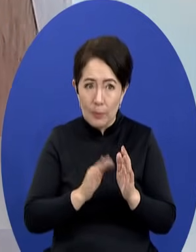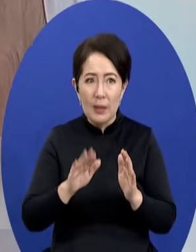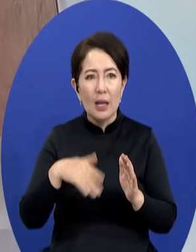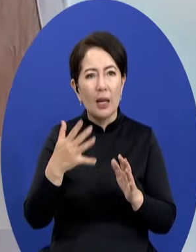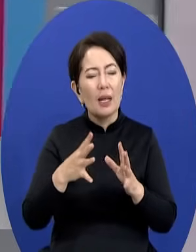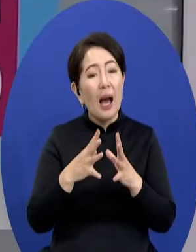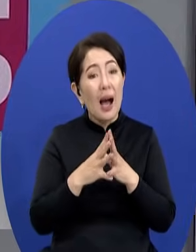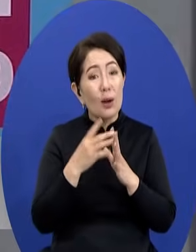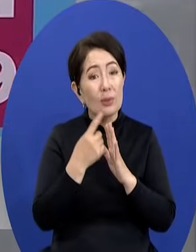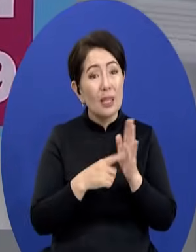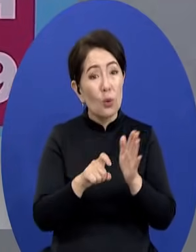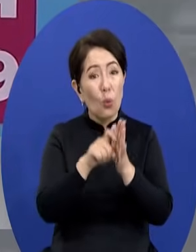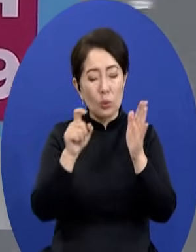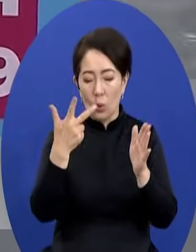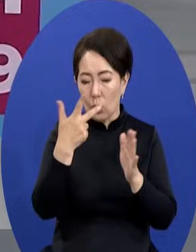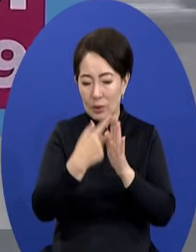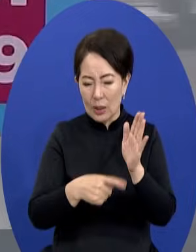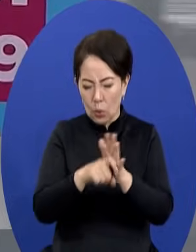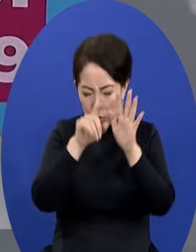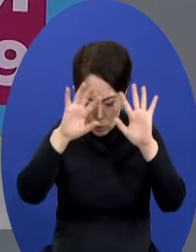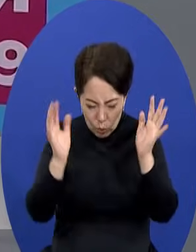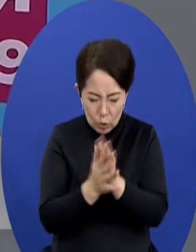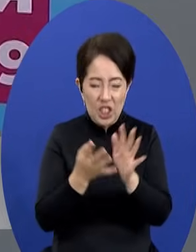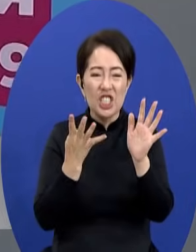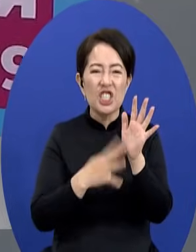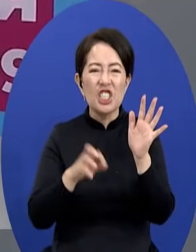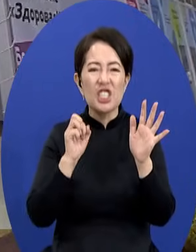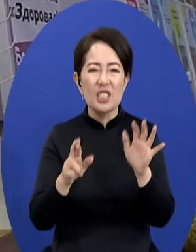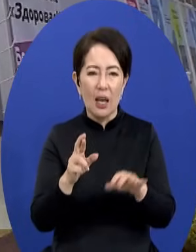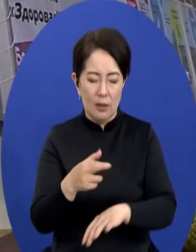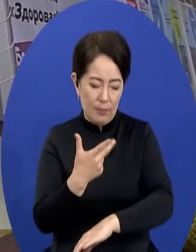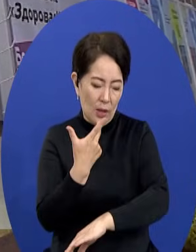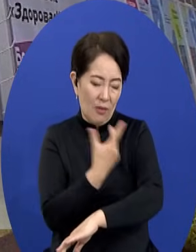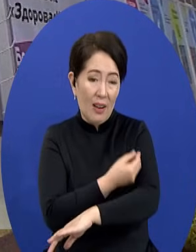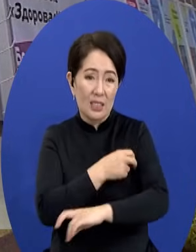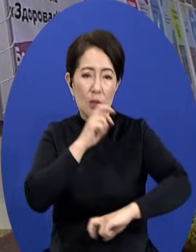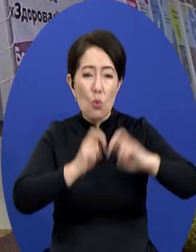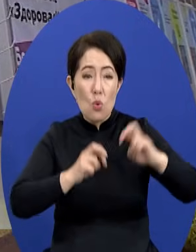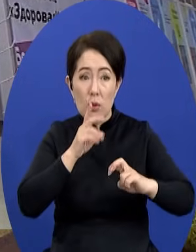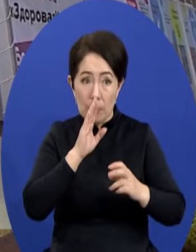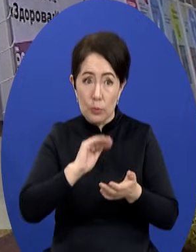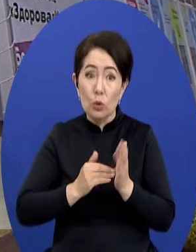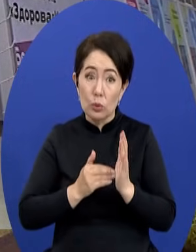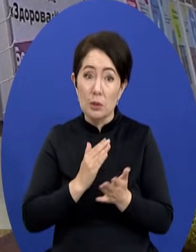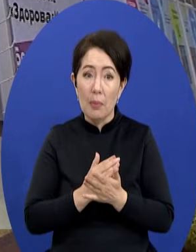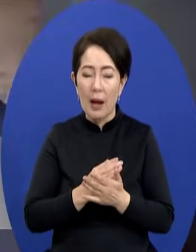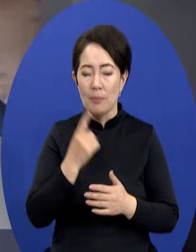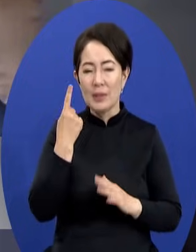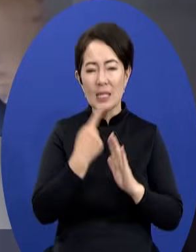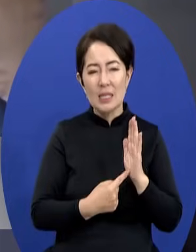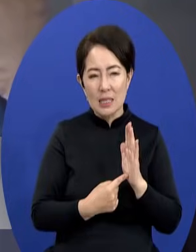сарыг хүртэлх 3 сарын хугацаанд 90 сая тун вакцин Оросын холбооны улсад үйлдвэрлэгдэх төлөвтэй байгаамаа. Сар